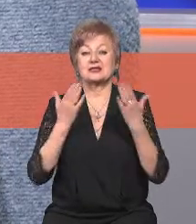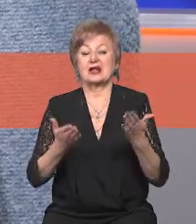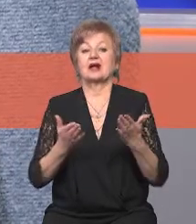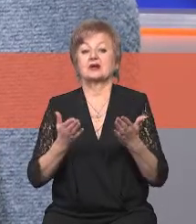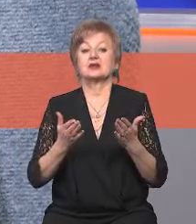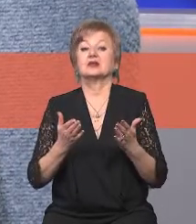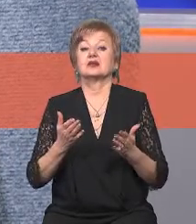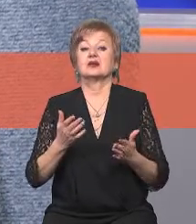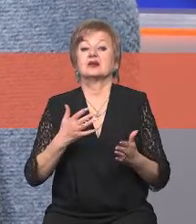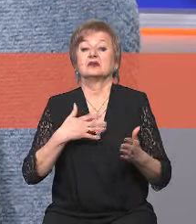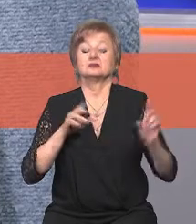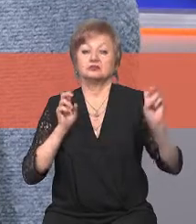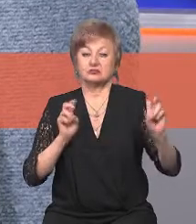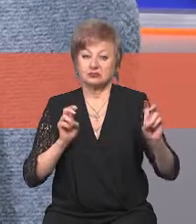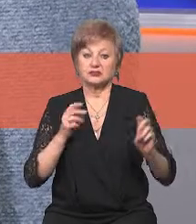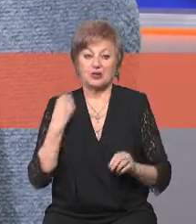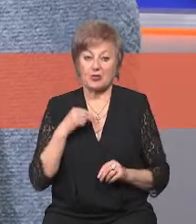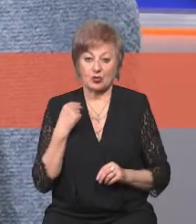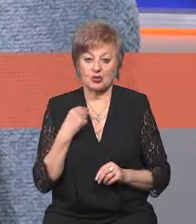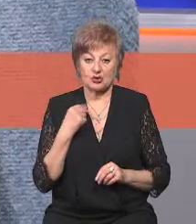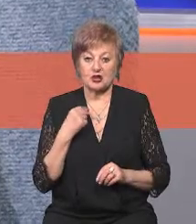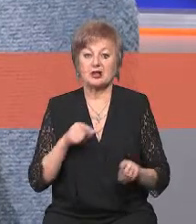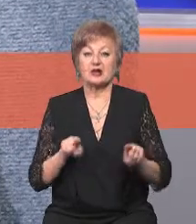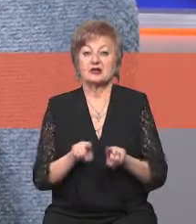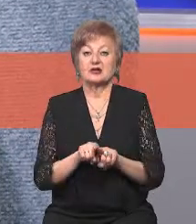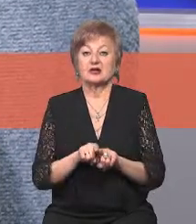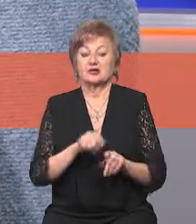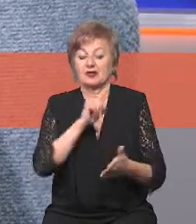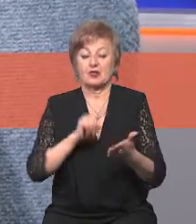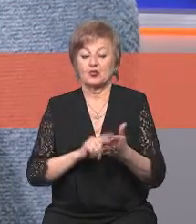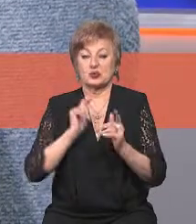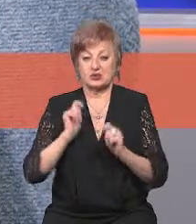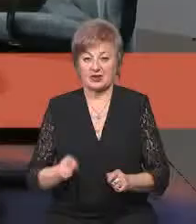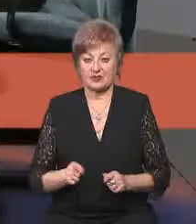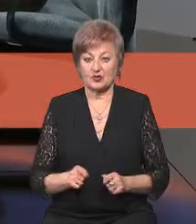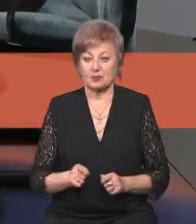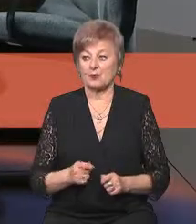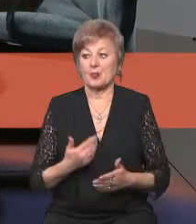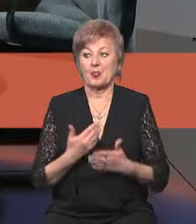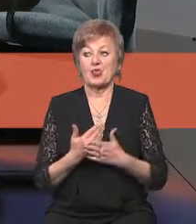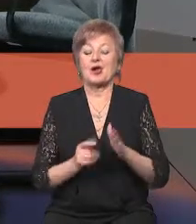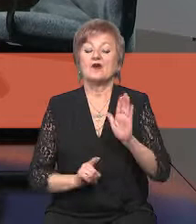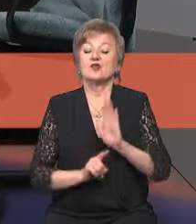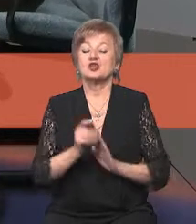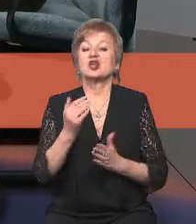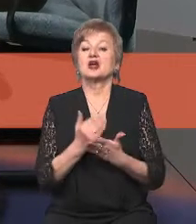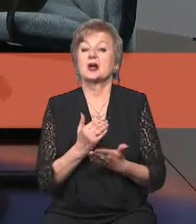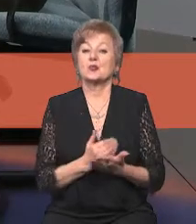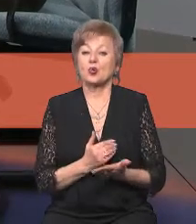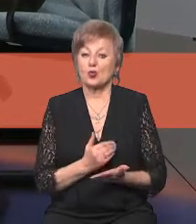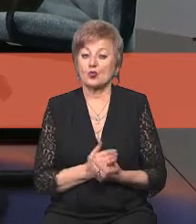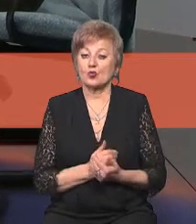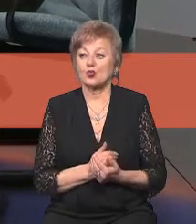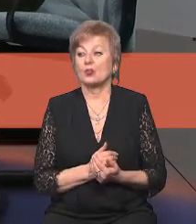сайті UA-Запоріжжя. Також ставте свої запитання. І от хотіла почати програму з такої